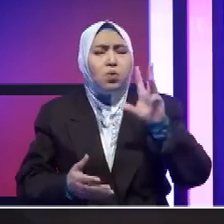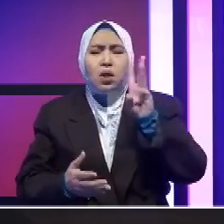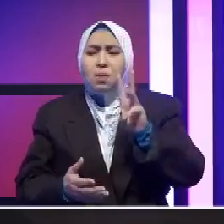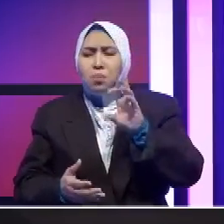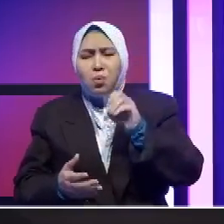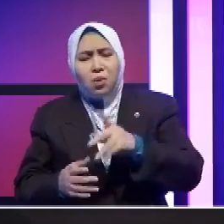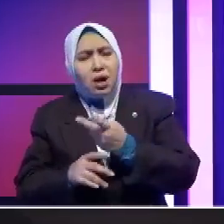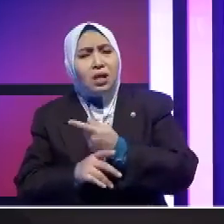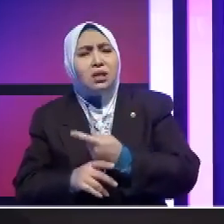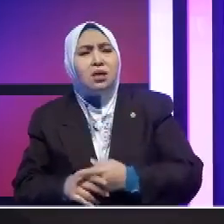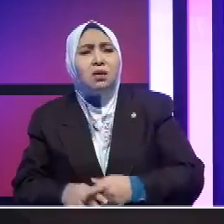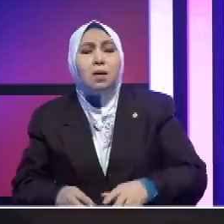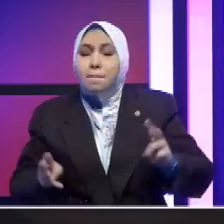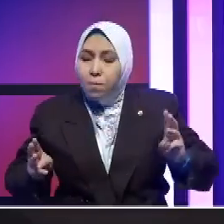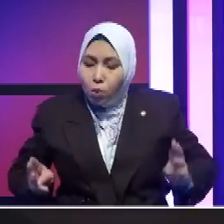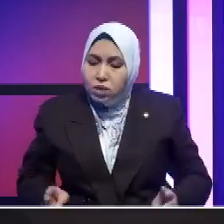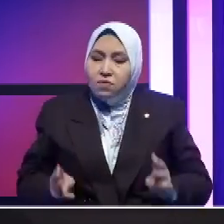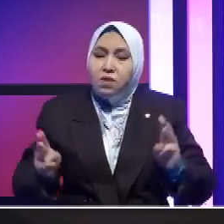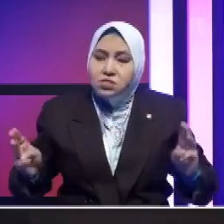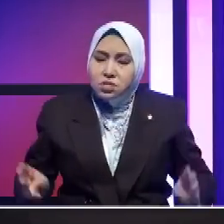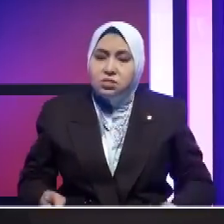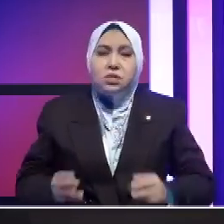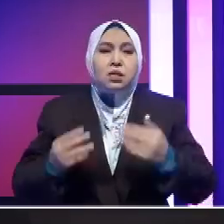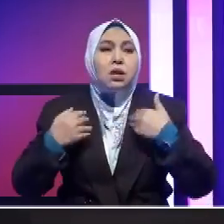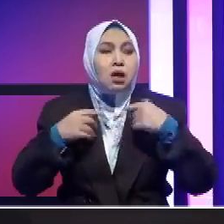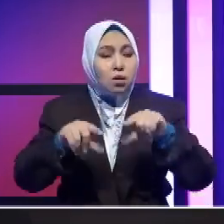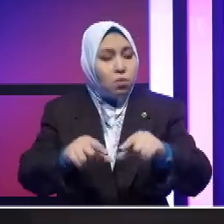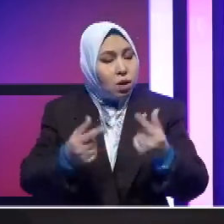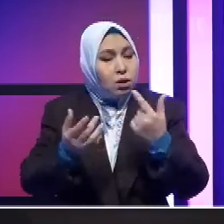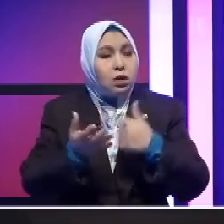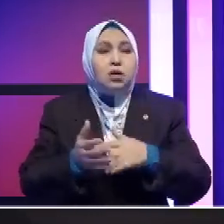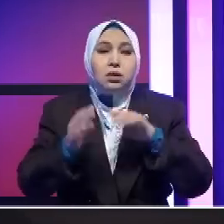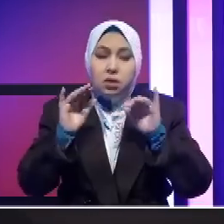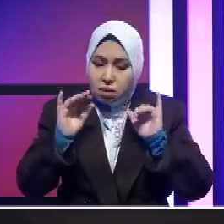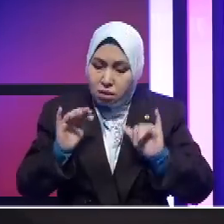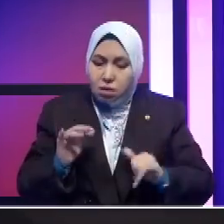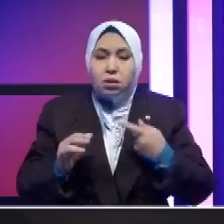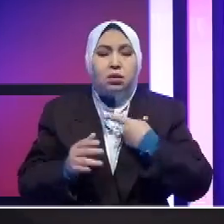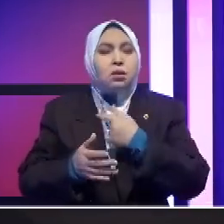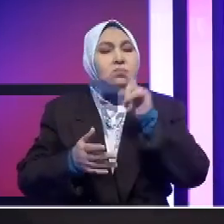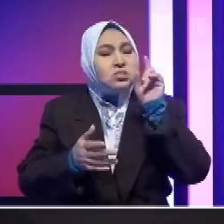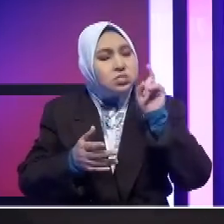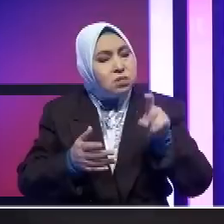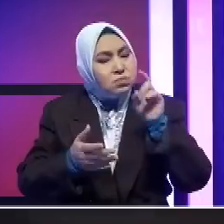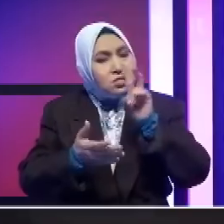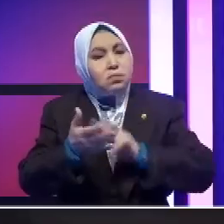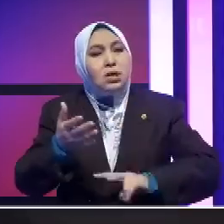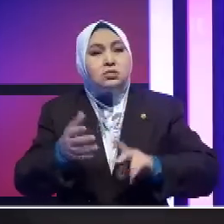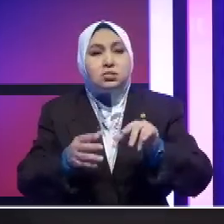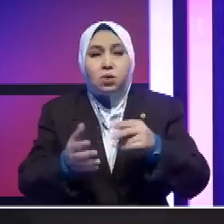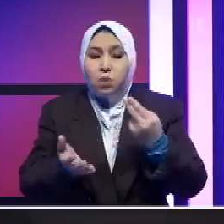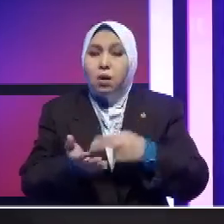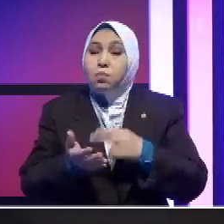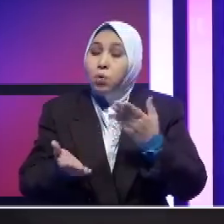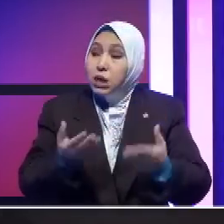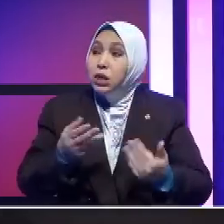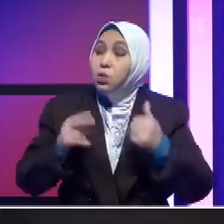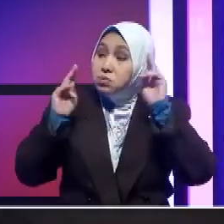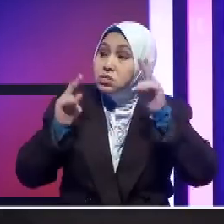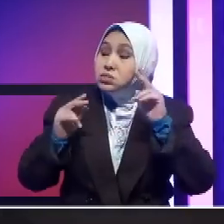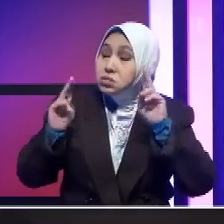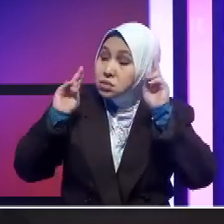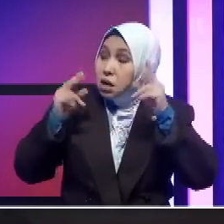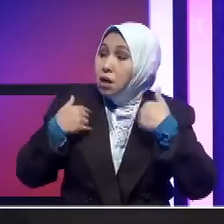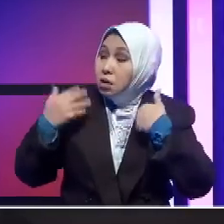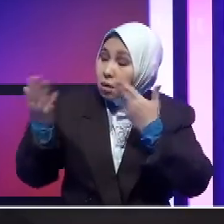Jadi motivasinya ialah Quran ini Ustaz ya, memang kita kena baca ulang-ulang. Mungkin Ustaz ada nasihat untuk kita pada